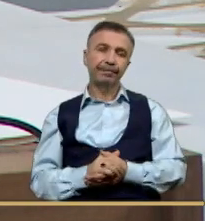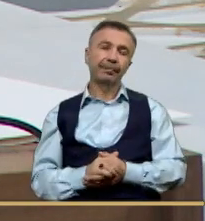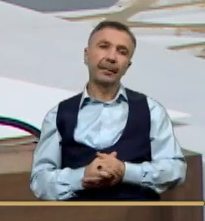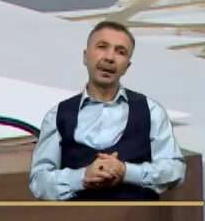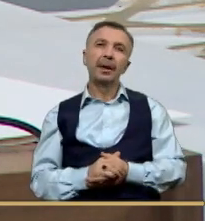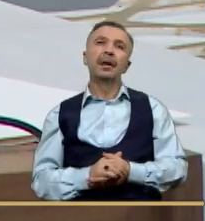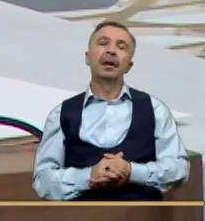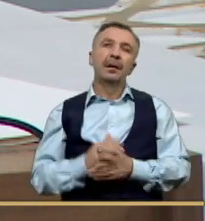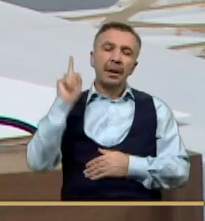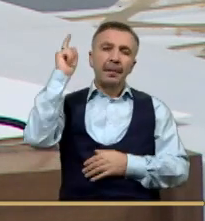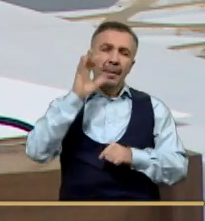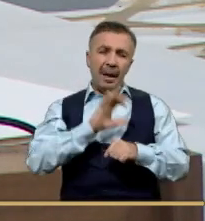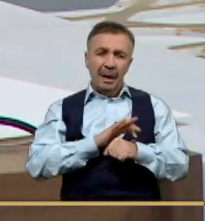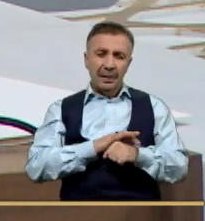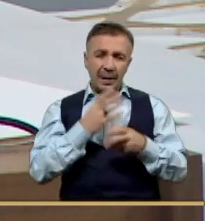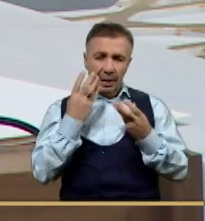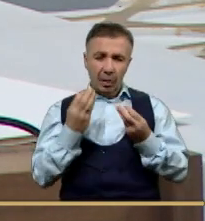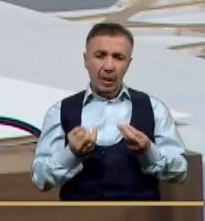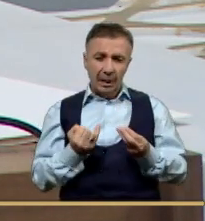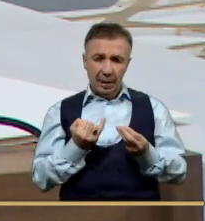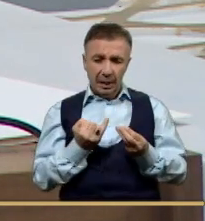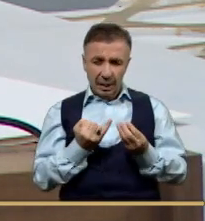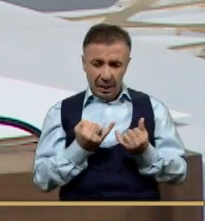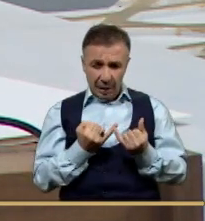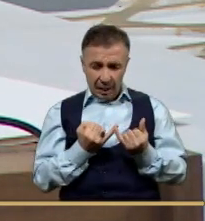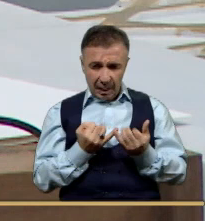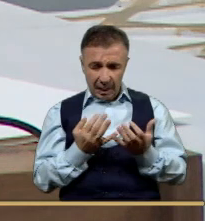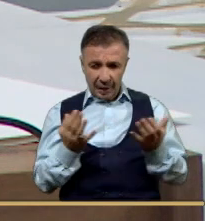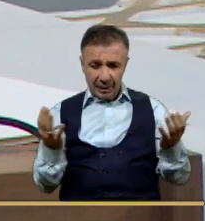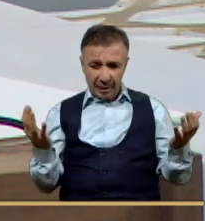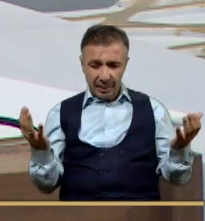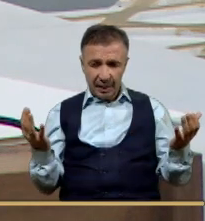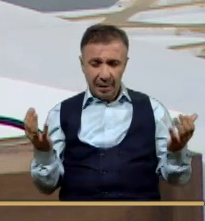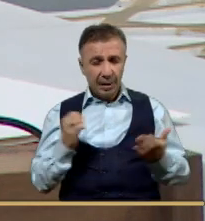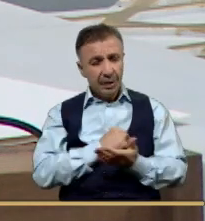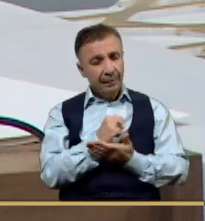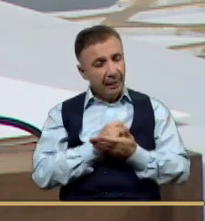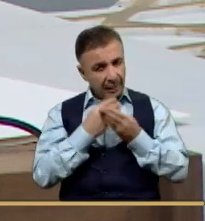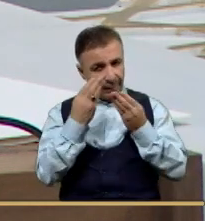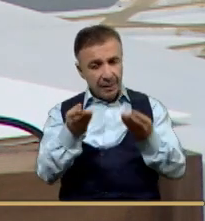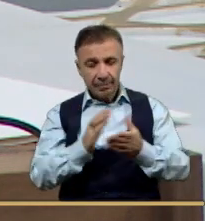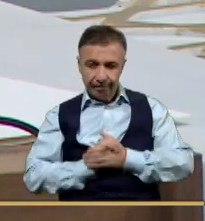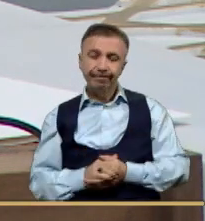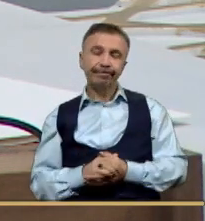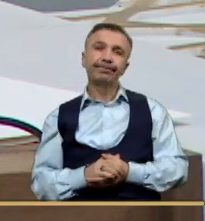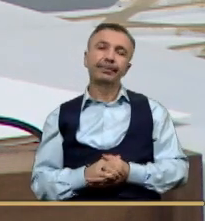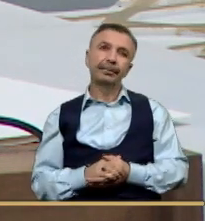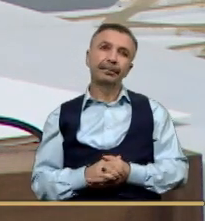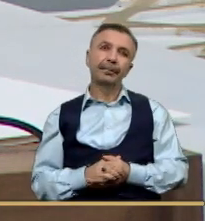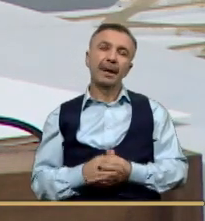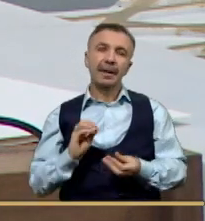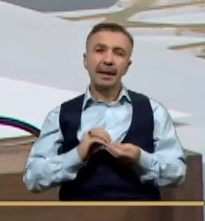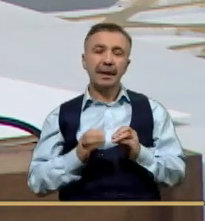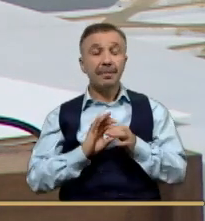Rabbim hastalıklarımıza, cümle hastalıklarımıza ve hastalarımıza şifalar ihsan eylesin.